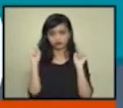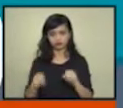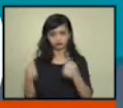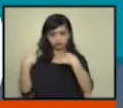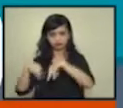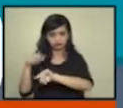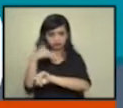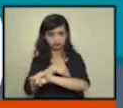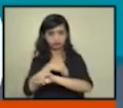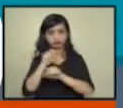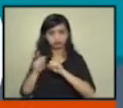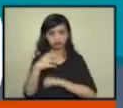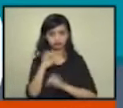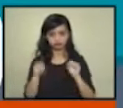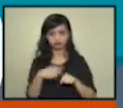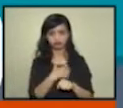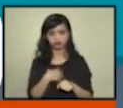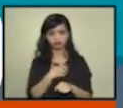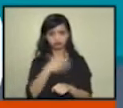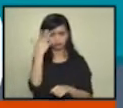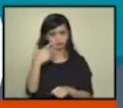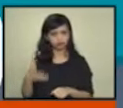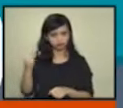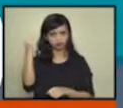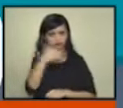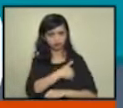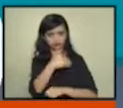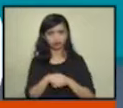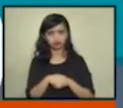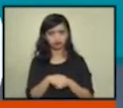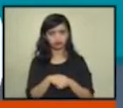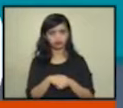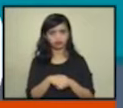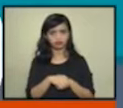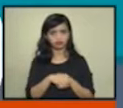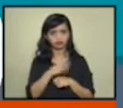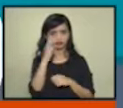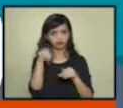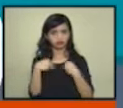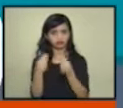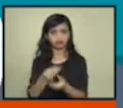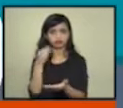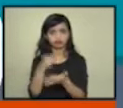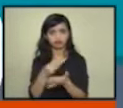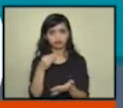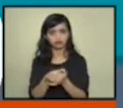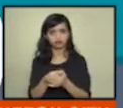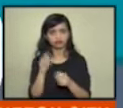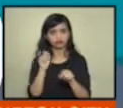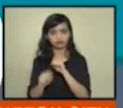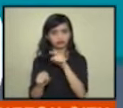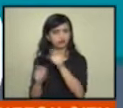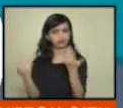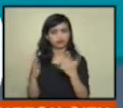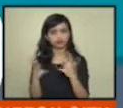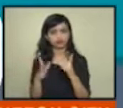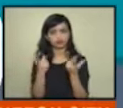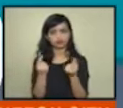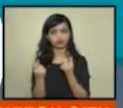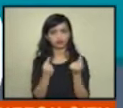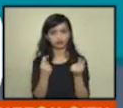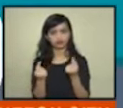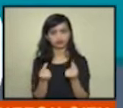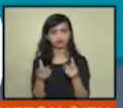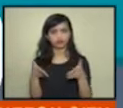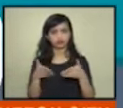sa banko para magreklamo. Bakit hinold ng banko, freeze ng banko yung mga pera samantalang wala ka namang ginagawang